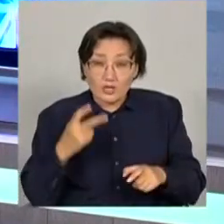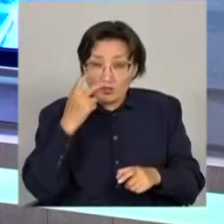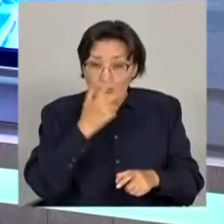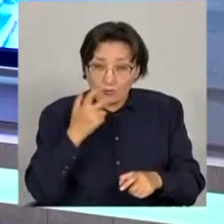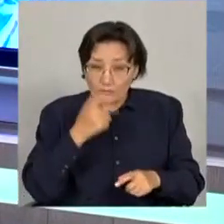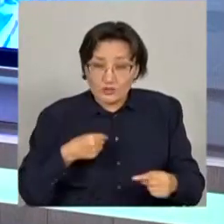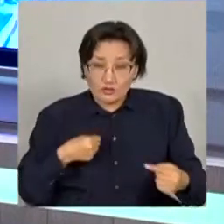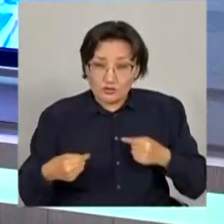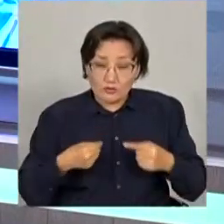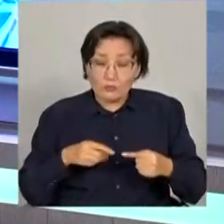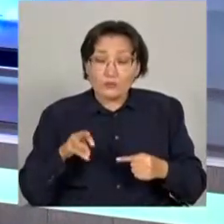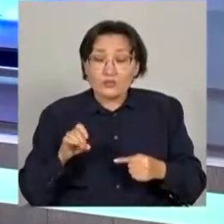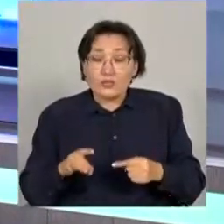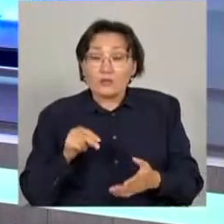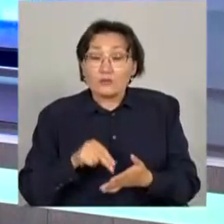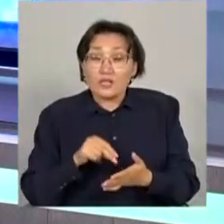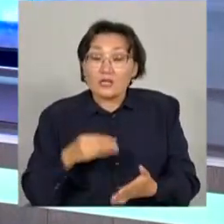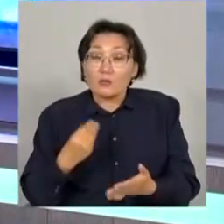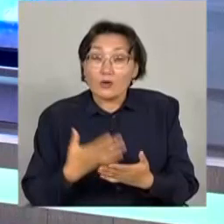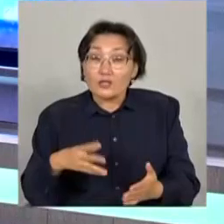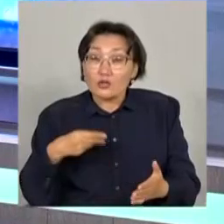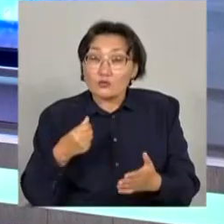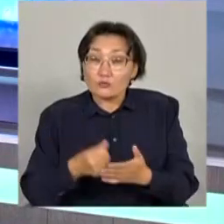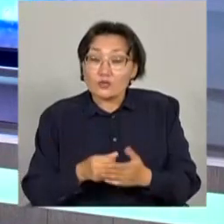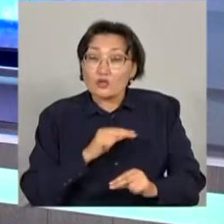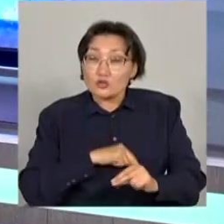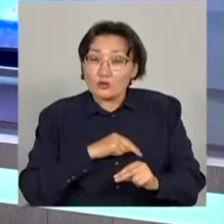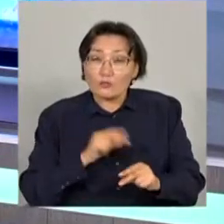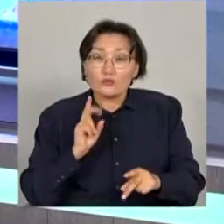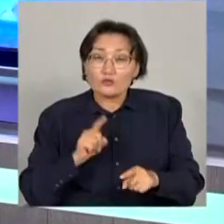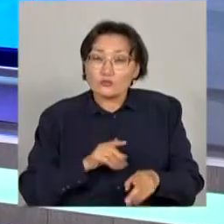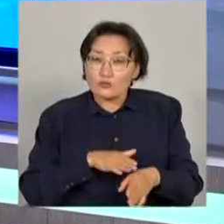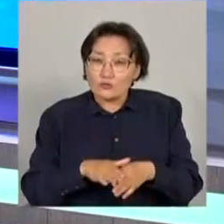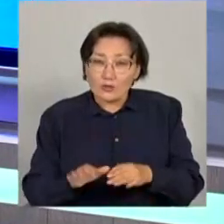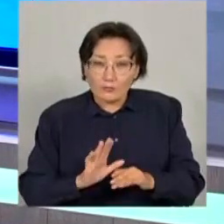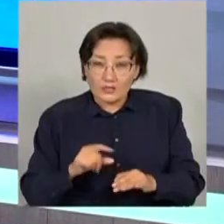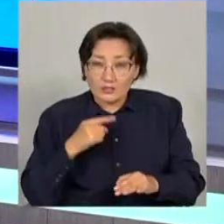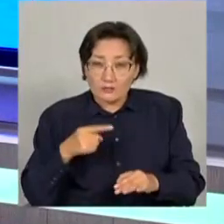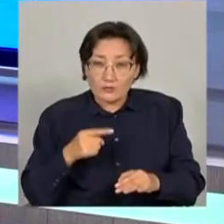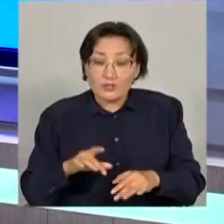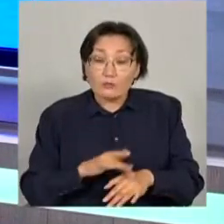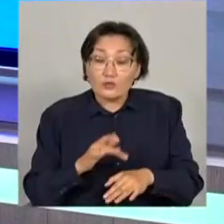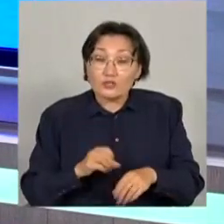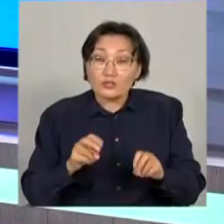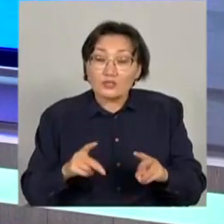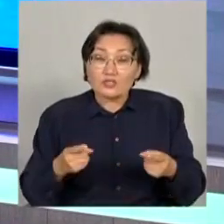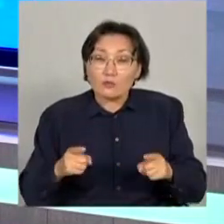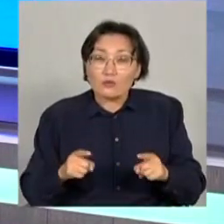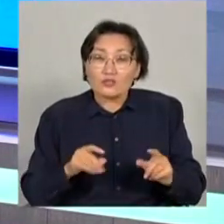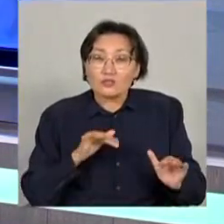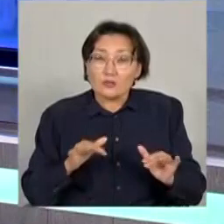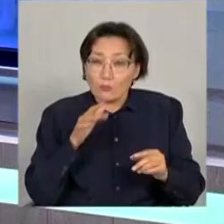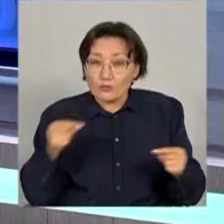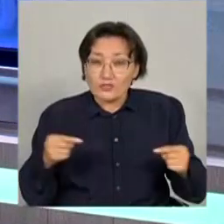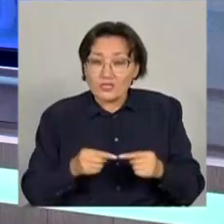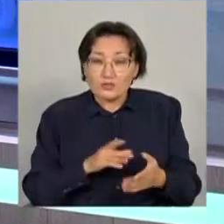еткен. Олар қоқыс шығару құны қымбаттаса да шаруа ретке келмеген деп наразылық білдірді. Коммуналдық қызмет мамандары неліктен істі дер